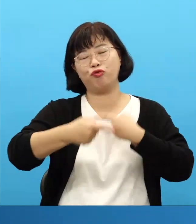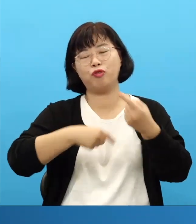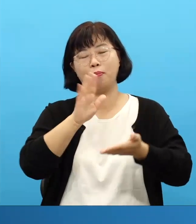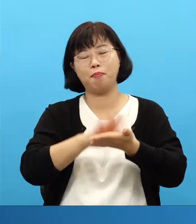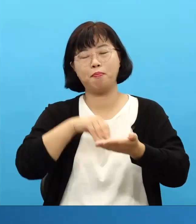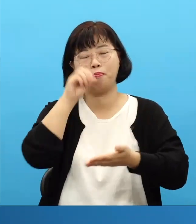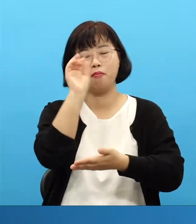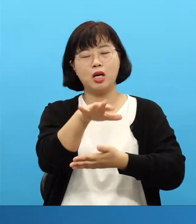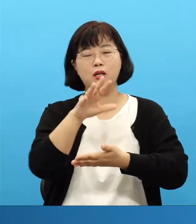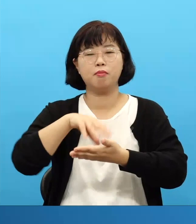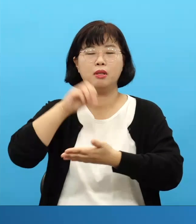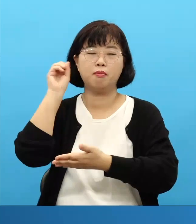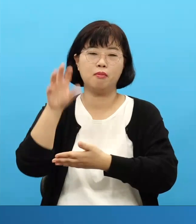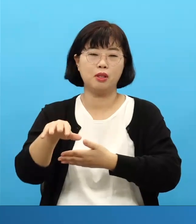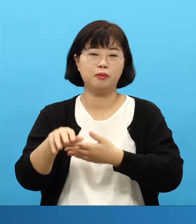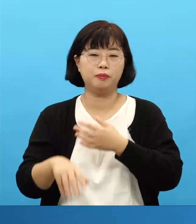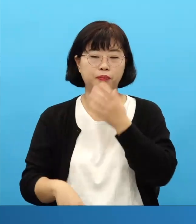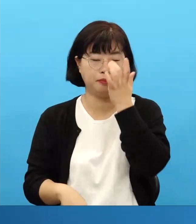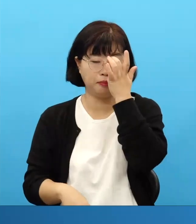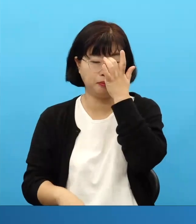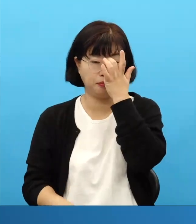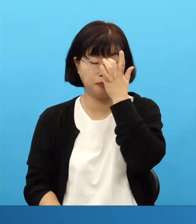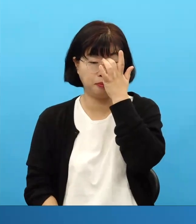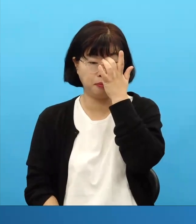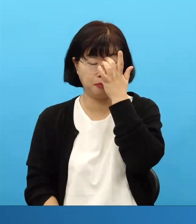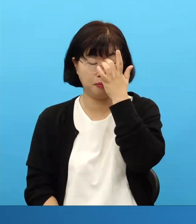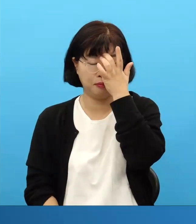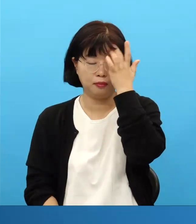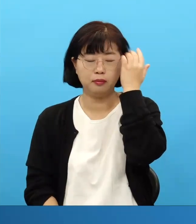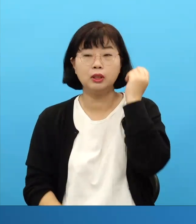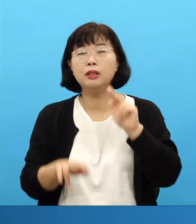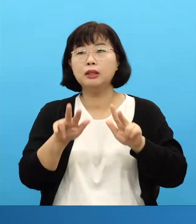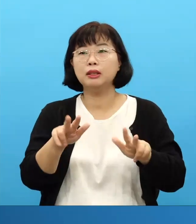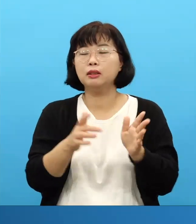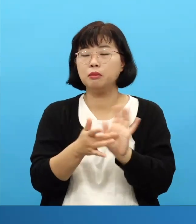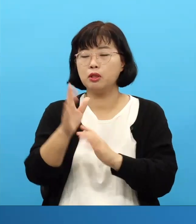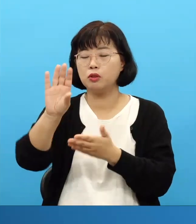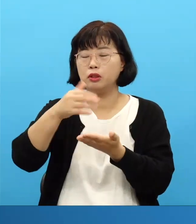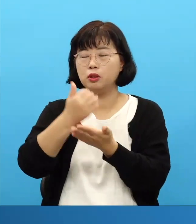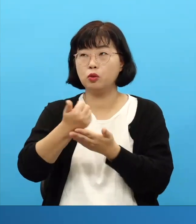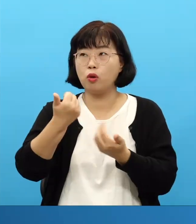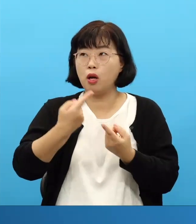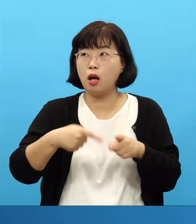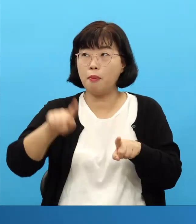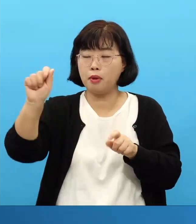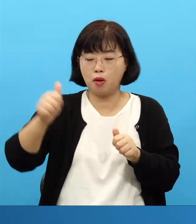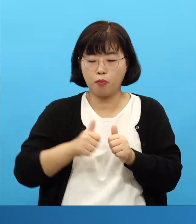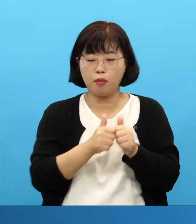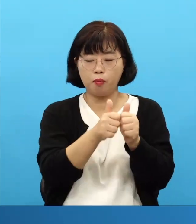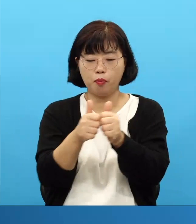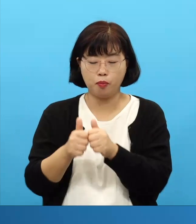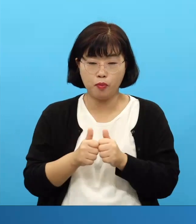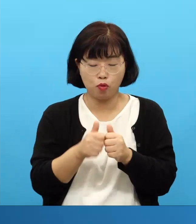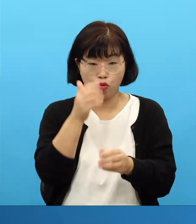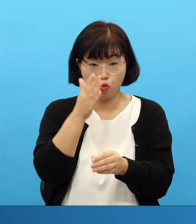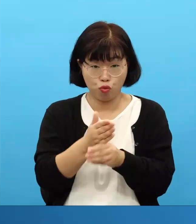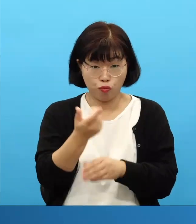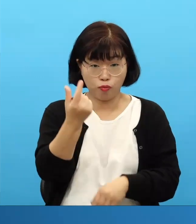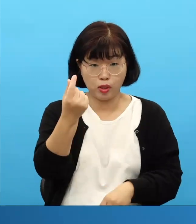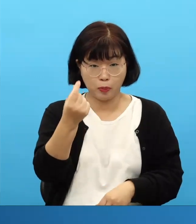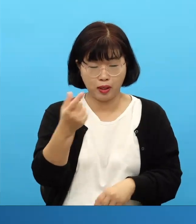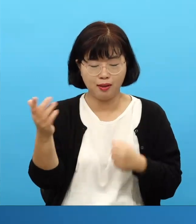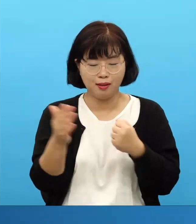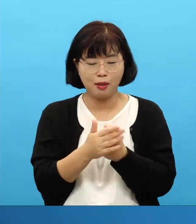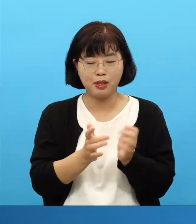보좌에서 역사하고 계시기 때문에 그 증거, 그 이름으로 기도하라. Even now he is working from the throne, and so the evidence of that is that even now you can pray in